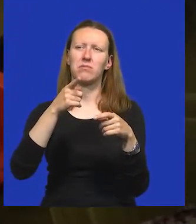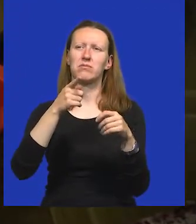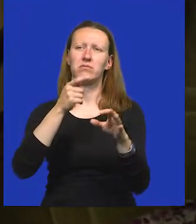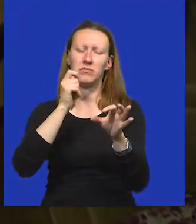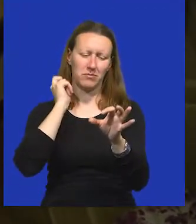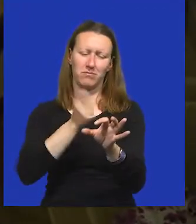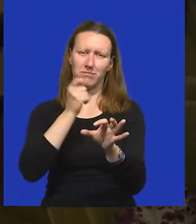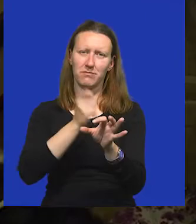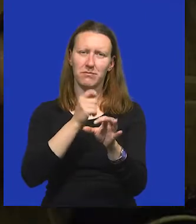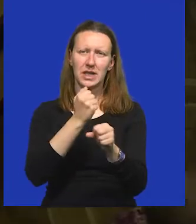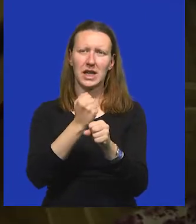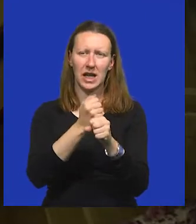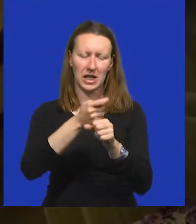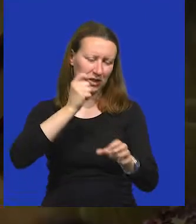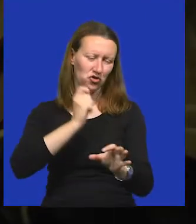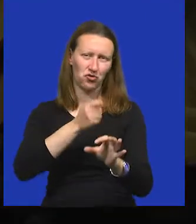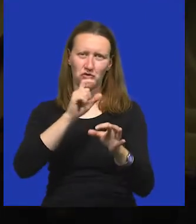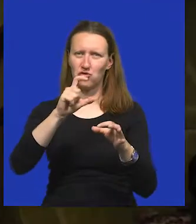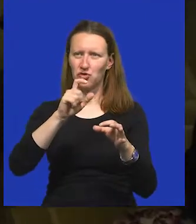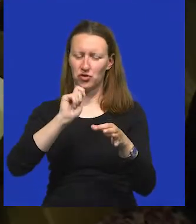e chiodi per costruire,